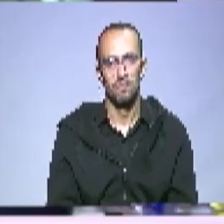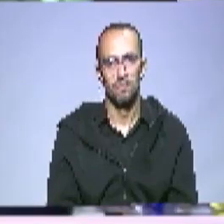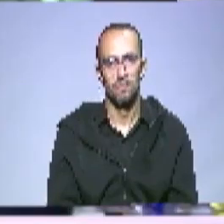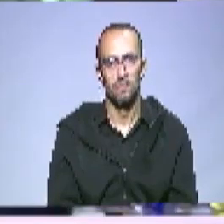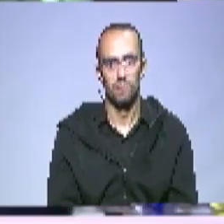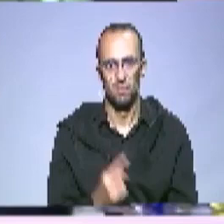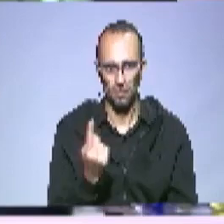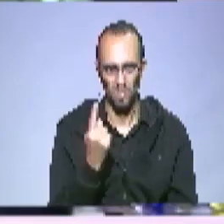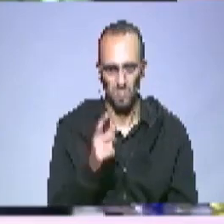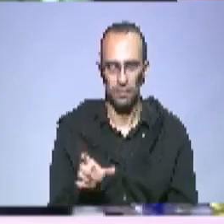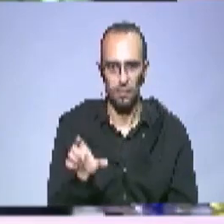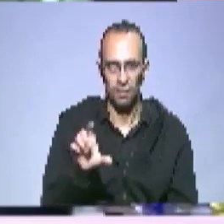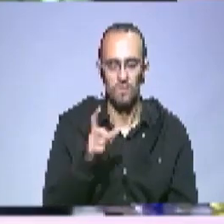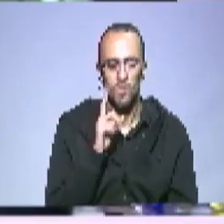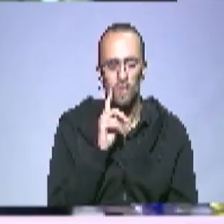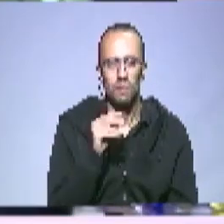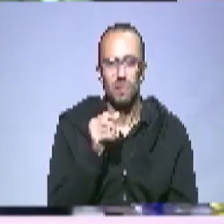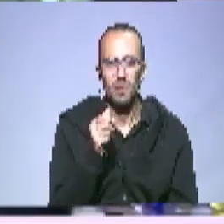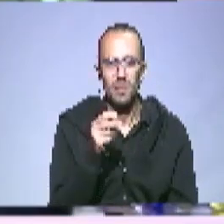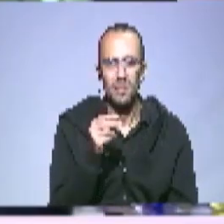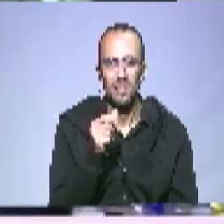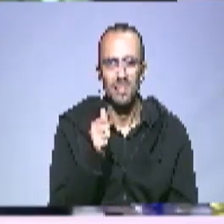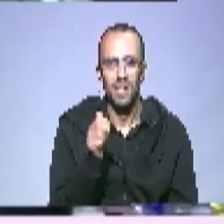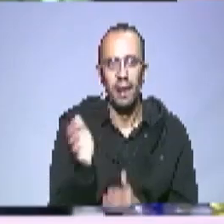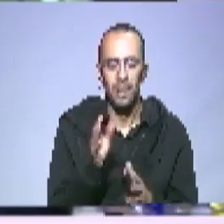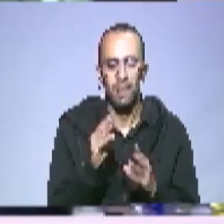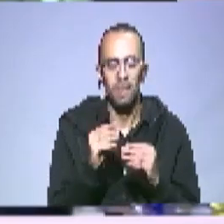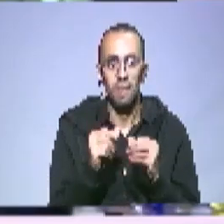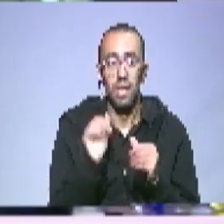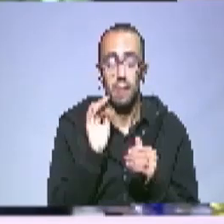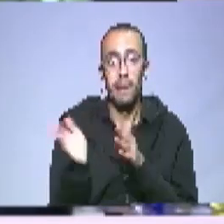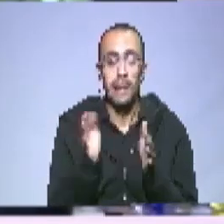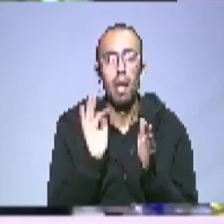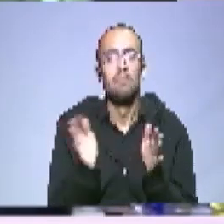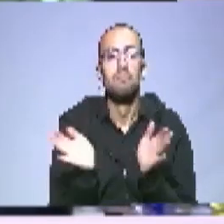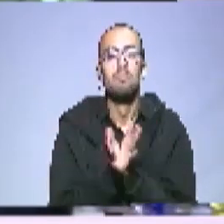الضرب كده لغايه لما نشوف التكتلات، وبعدين الدقيق يكون منخول